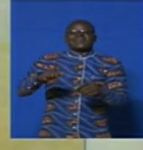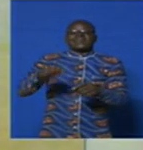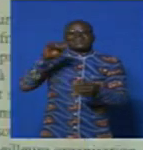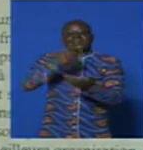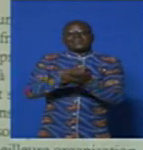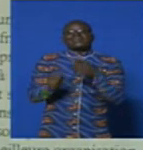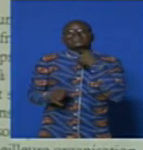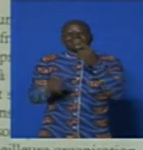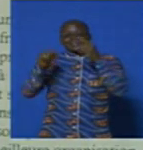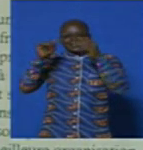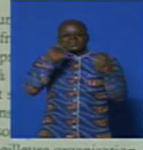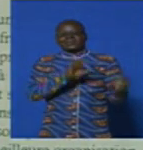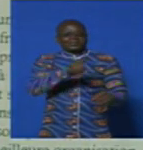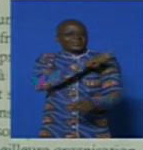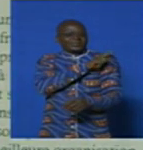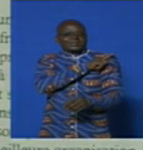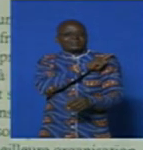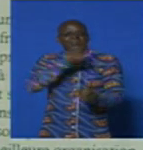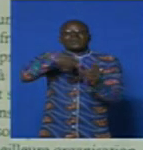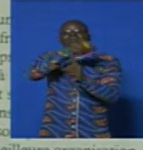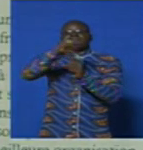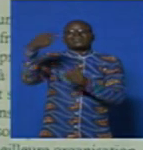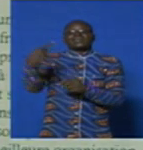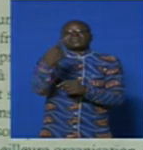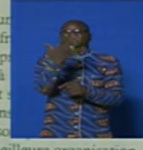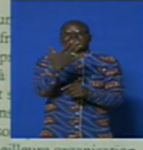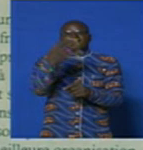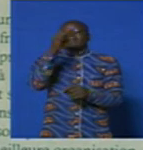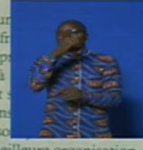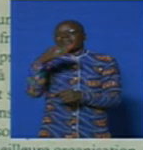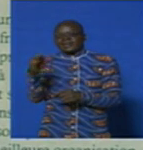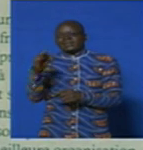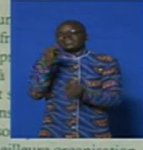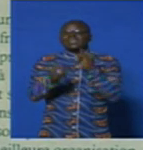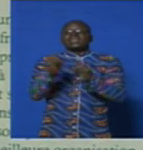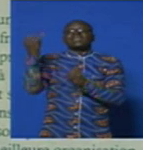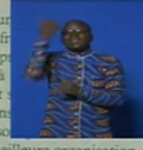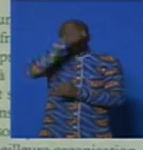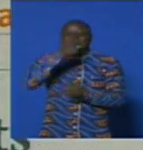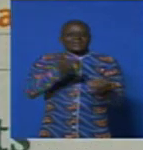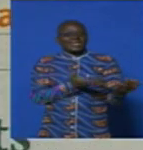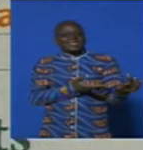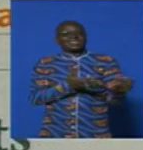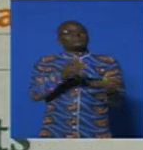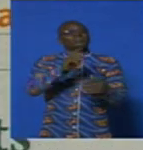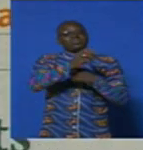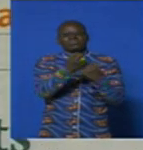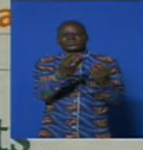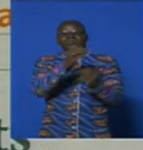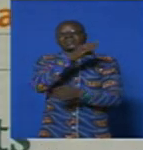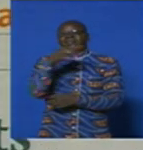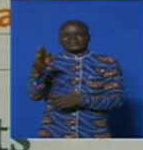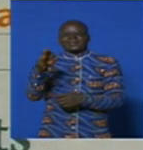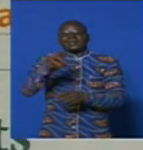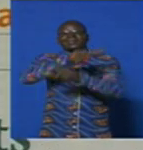Diabré. Sommet du G5 Sahel élargi à la France. Et si l'Afrique attendait trop de la France? La question est soulevée par